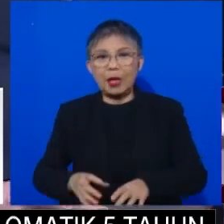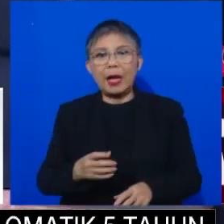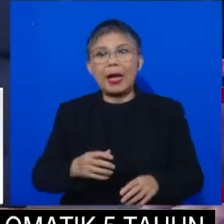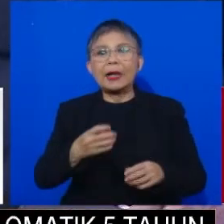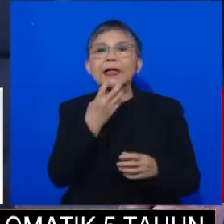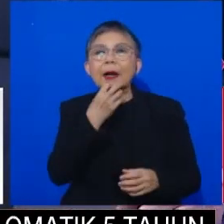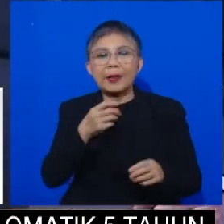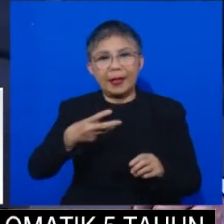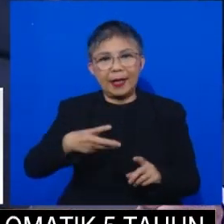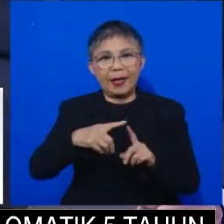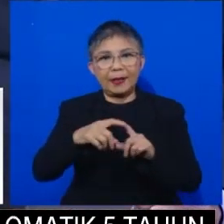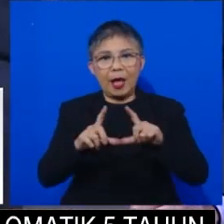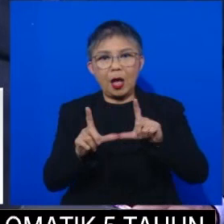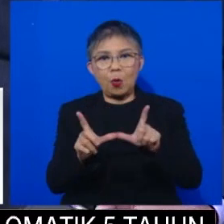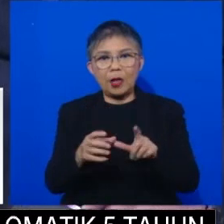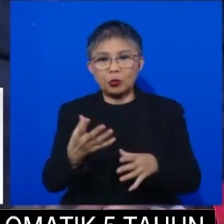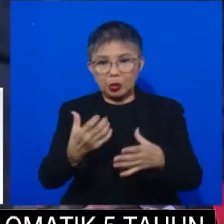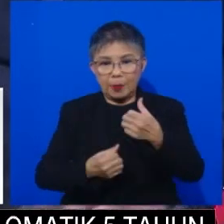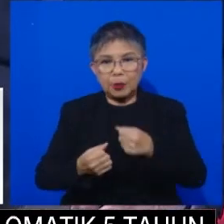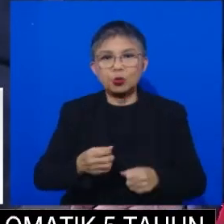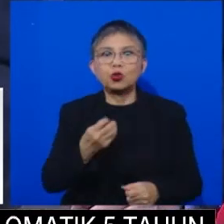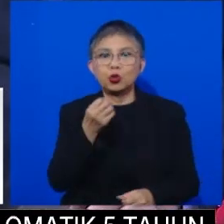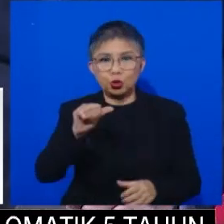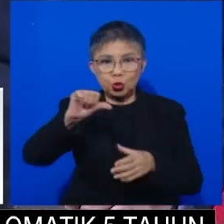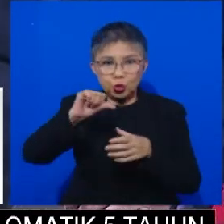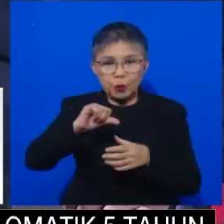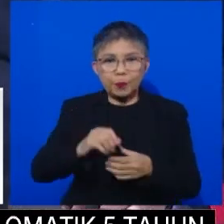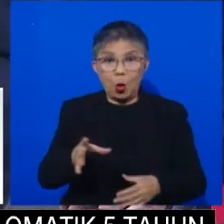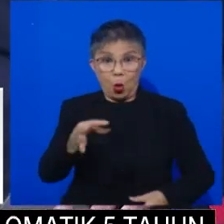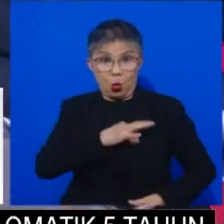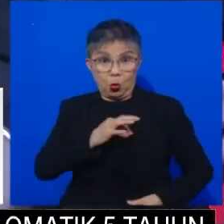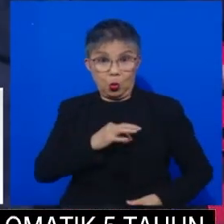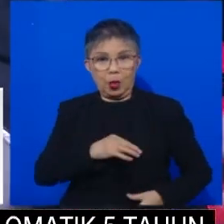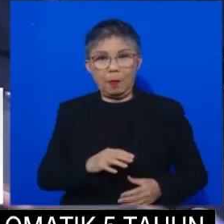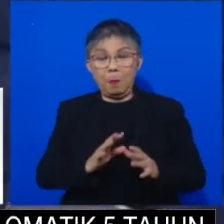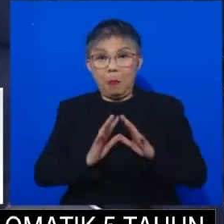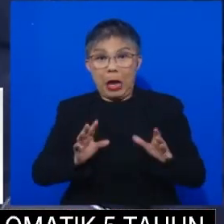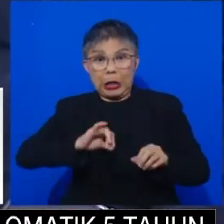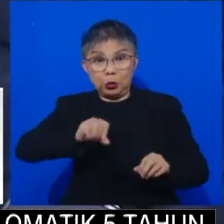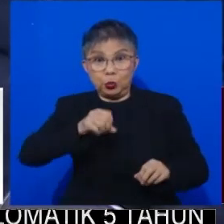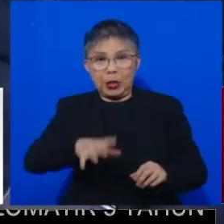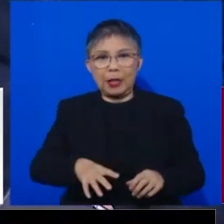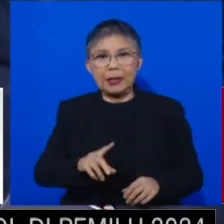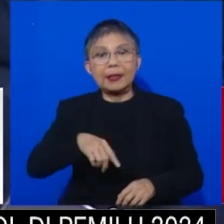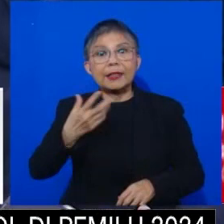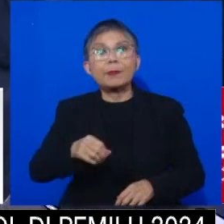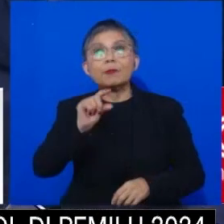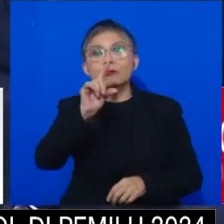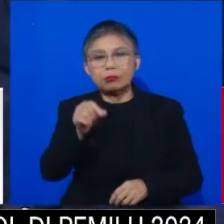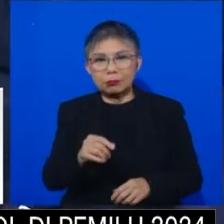kambing Etawa dan diambil susunya. Dari usahanya itu, ia mampu meraup keuntungan belasan juta rupiah setiap